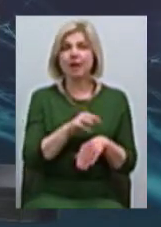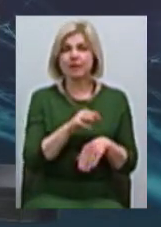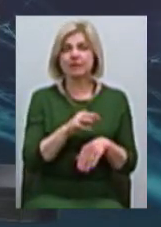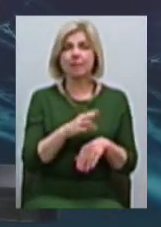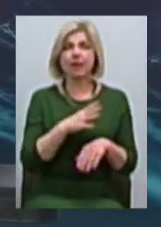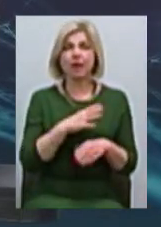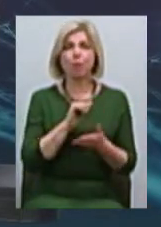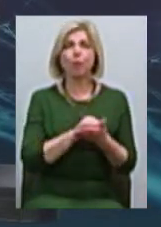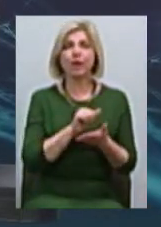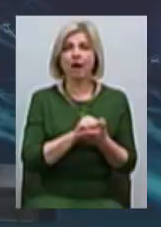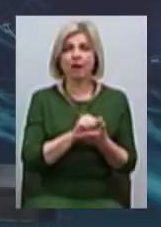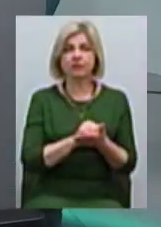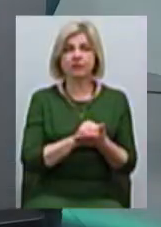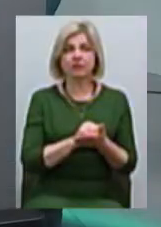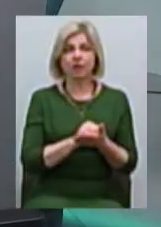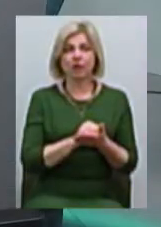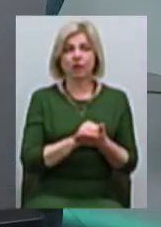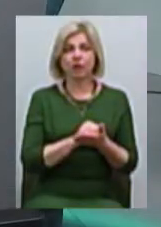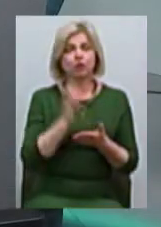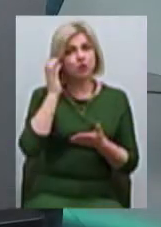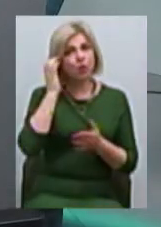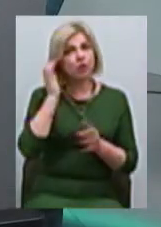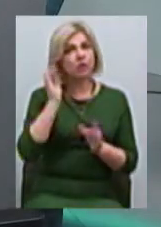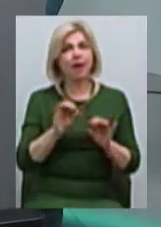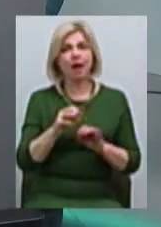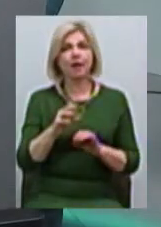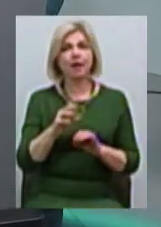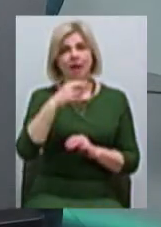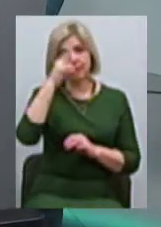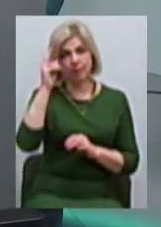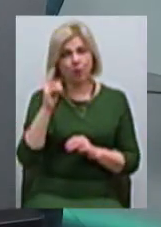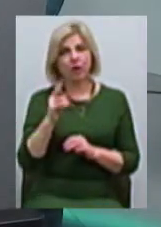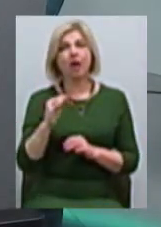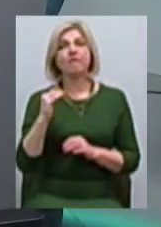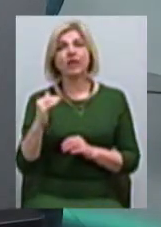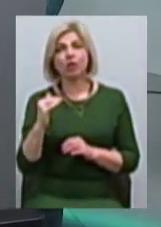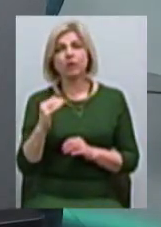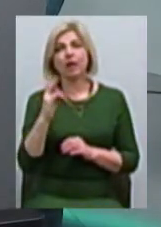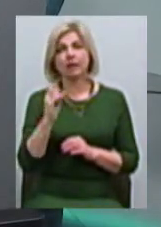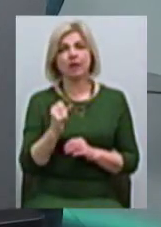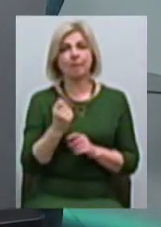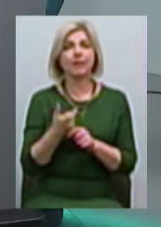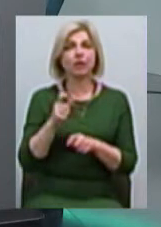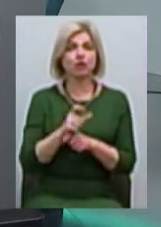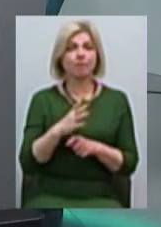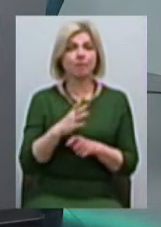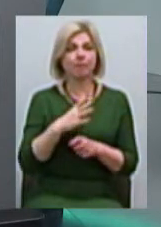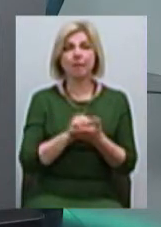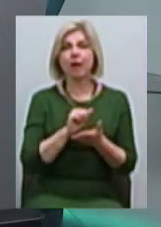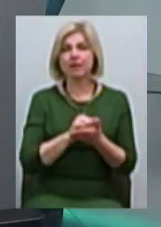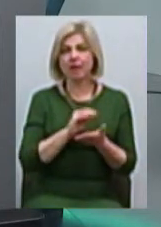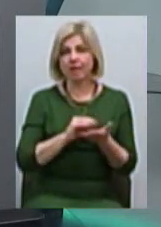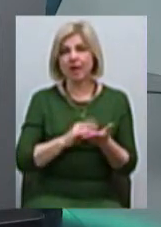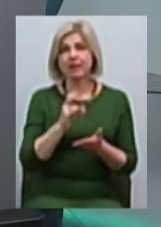були публікації з ознаками чорного піару на Тимошенко. Це у лютому, в принципі, більшість матеріалів йшло